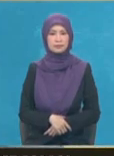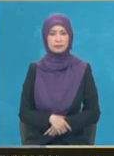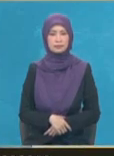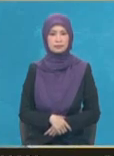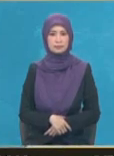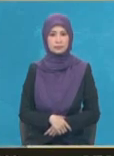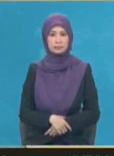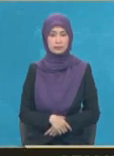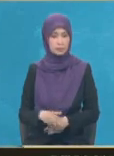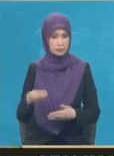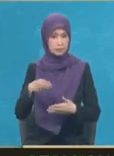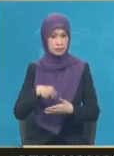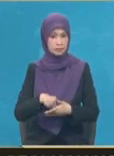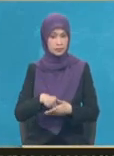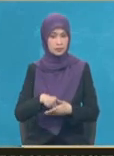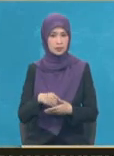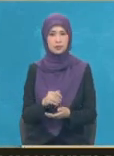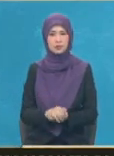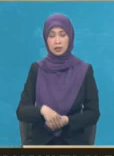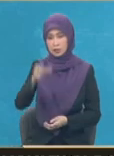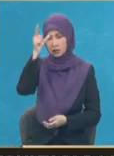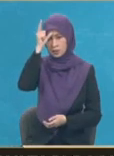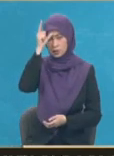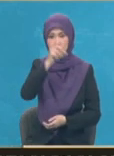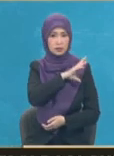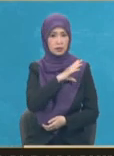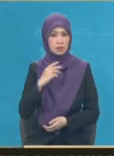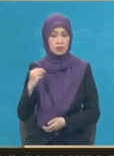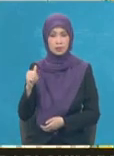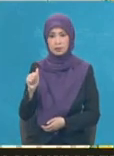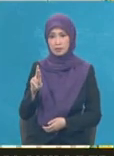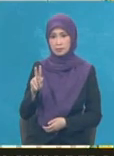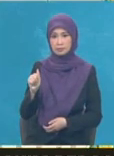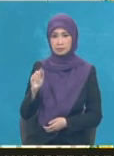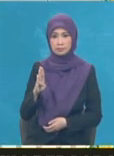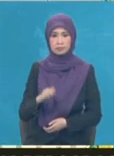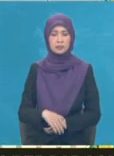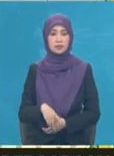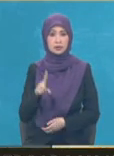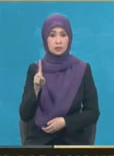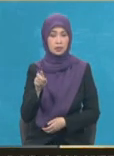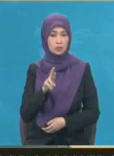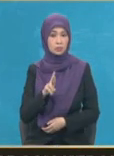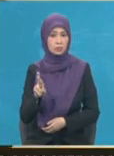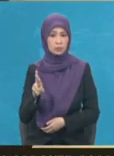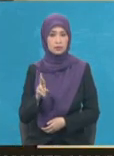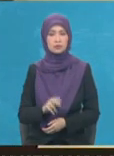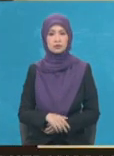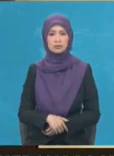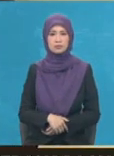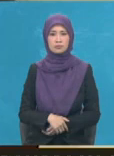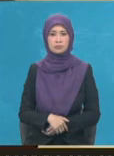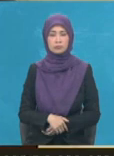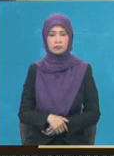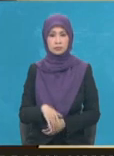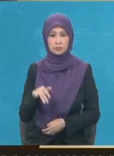tabung kemanusiaan gempa bumi Republik Turki dan Republik Arab Syria menerima sumbangan 100.000 Ringgit yang diterima oleh yang berhormat